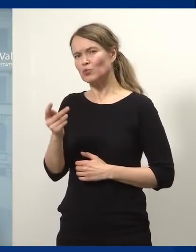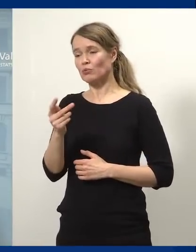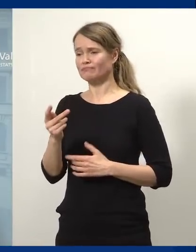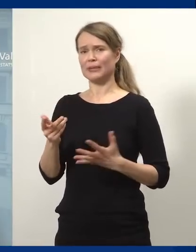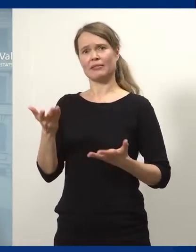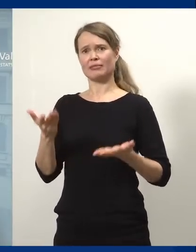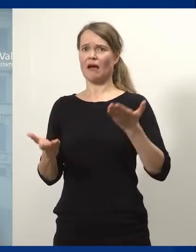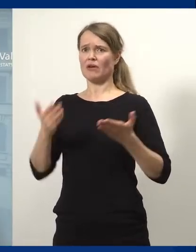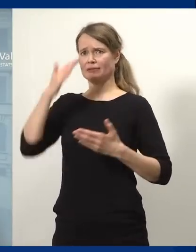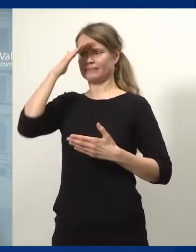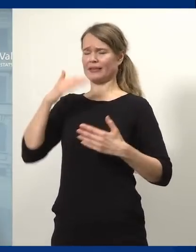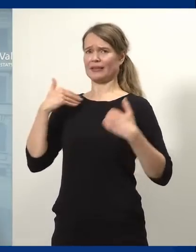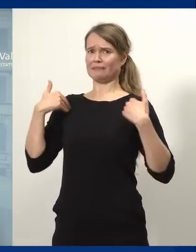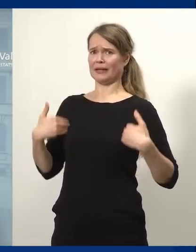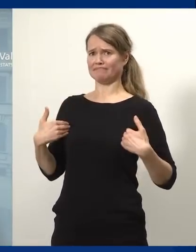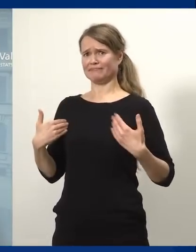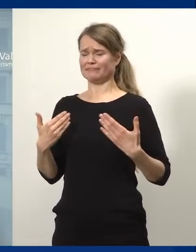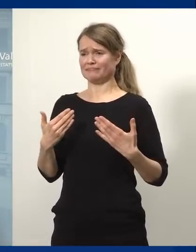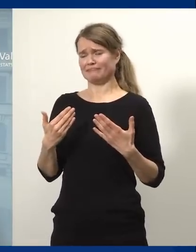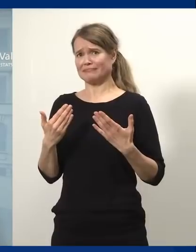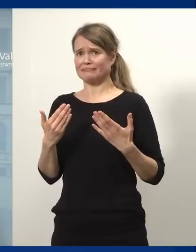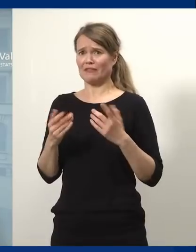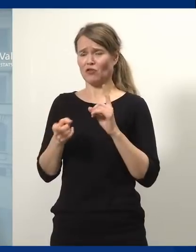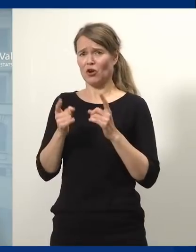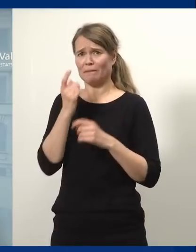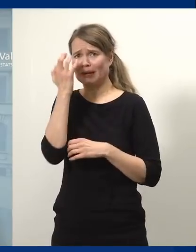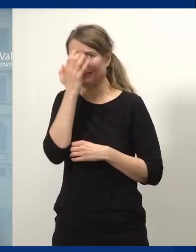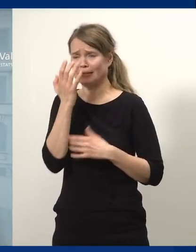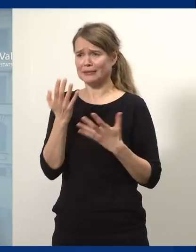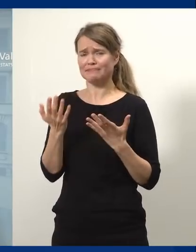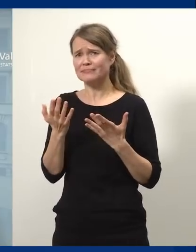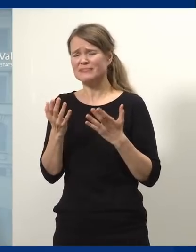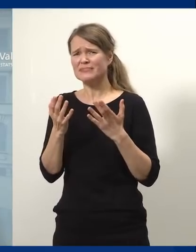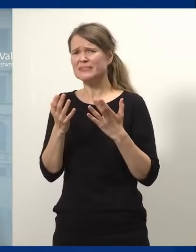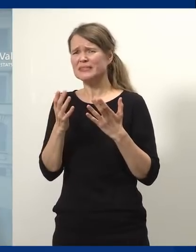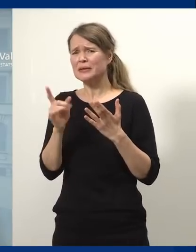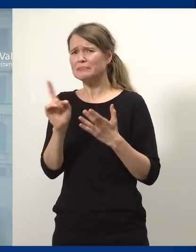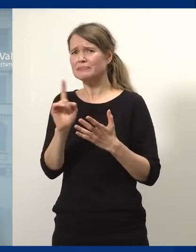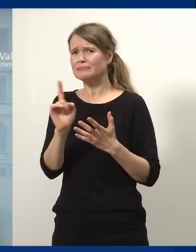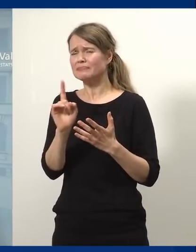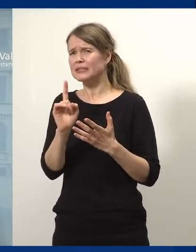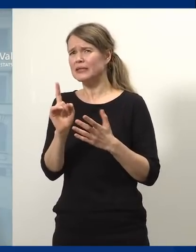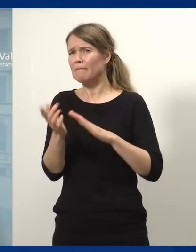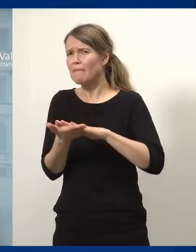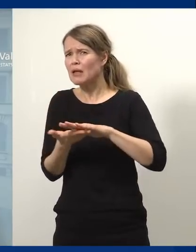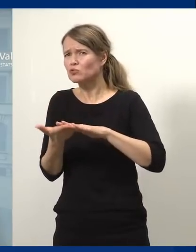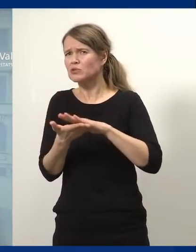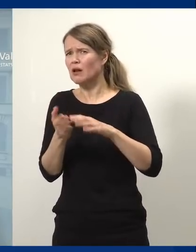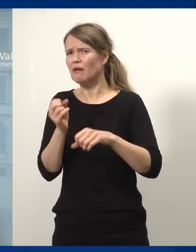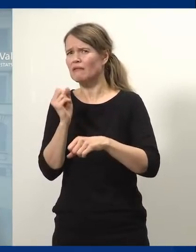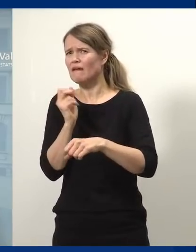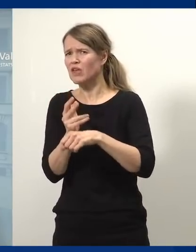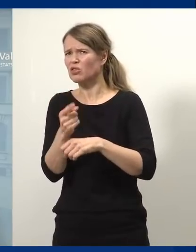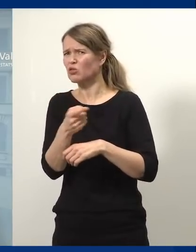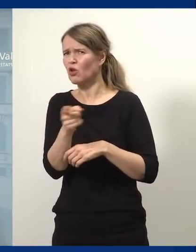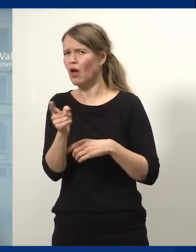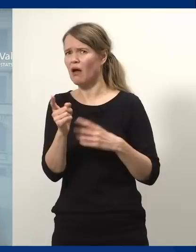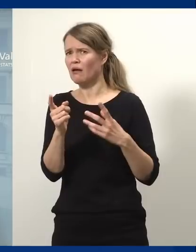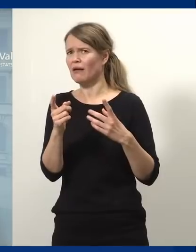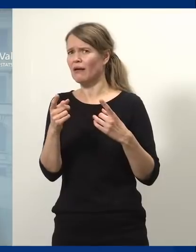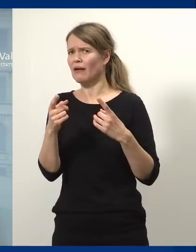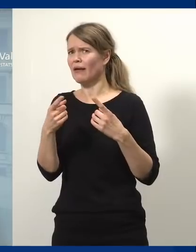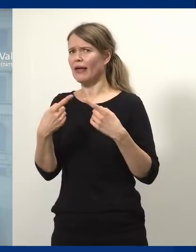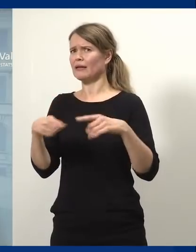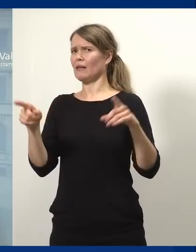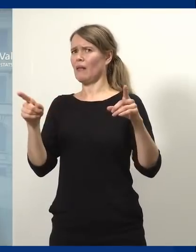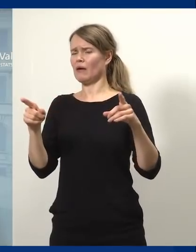Tavallinen kansalainen varmaankin tässä vähän miettii, että millä perusteella ravintolat on nyt elinkeinona sillä tavoin erilaisia, että niiden sulkeminen vaatii